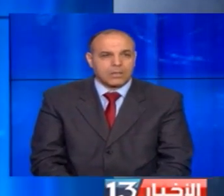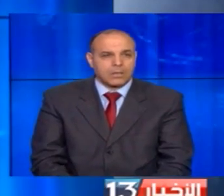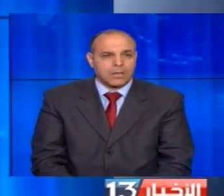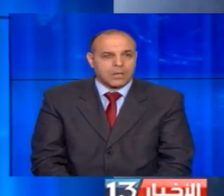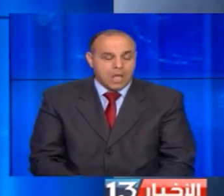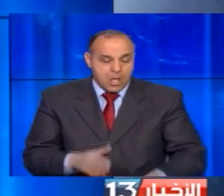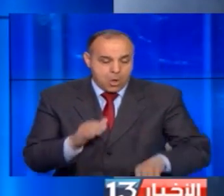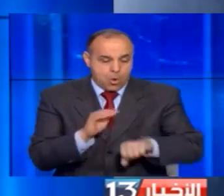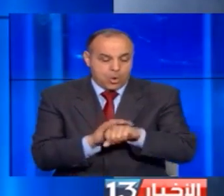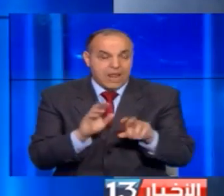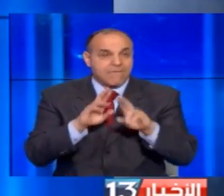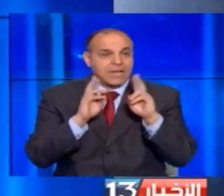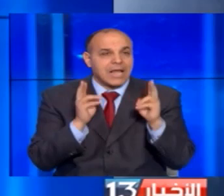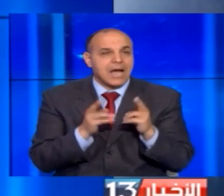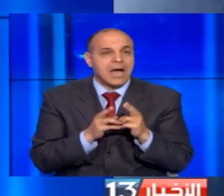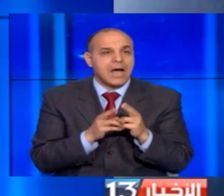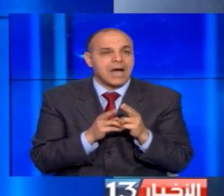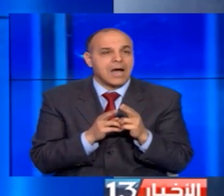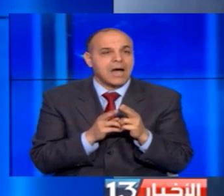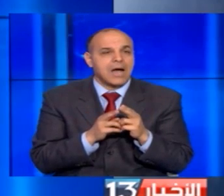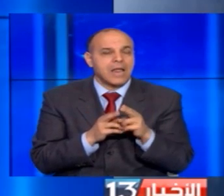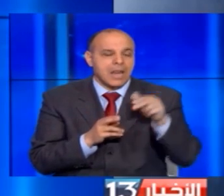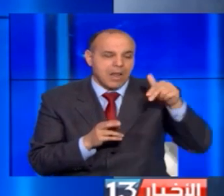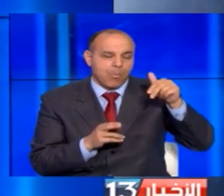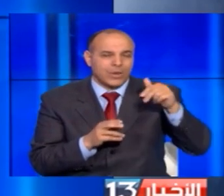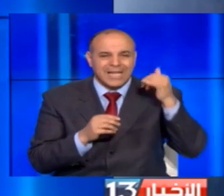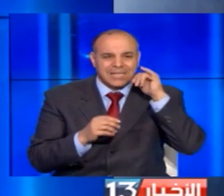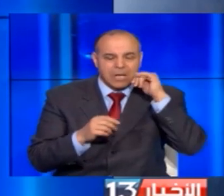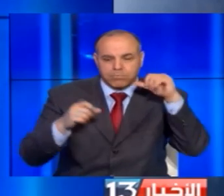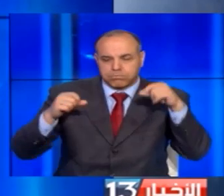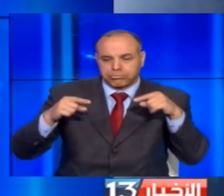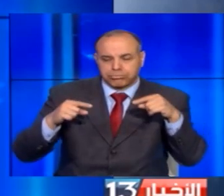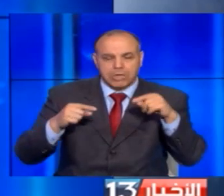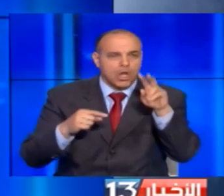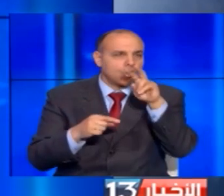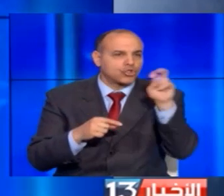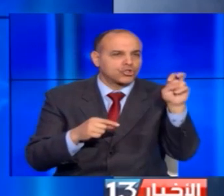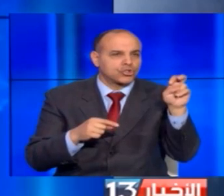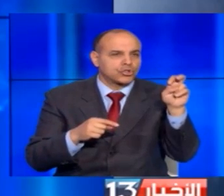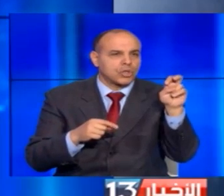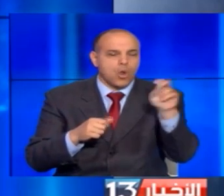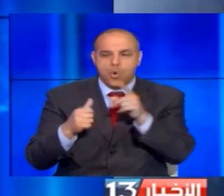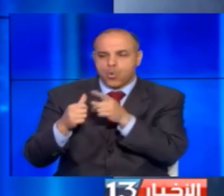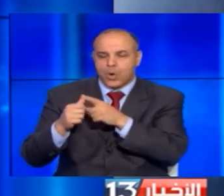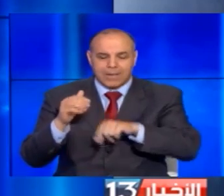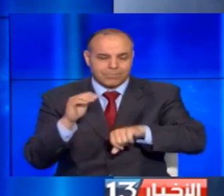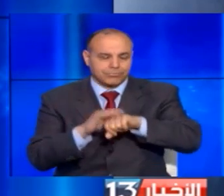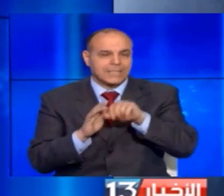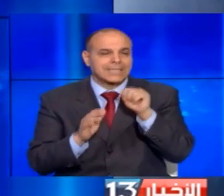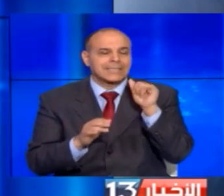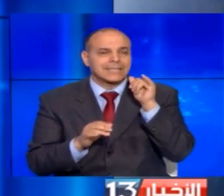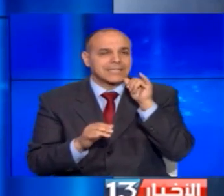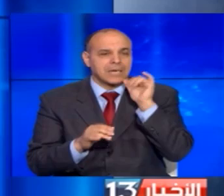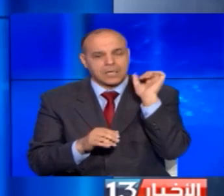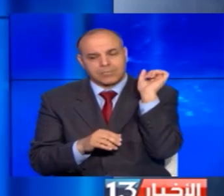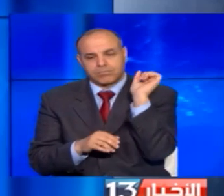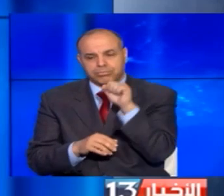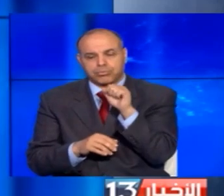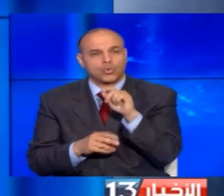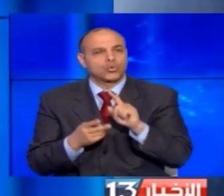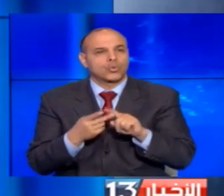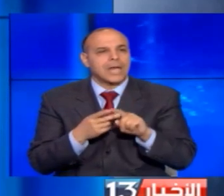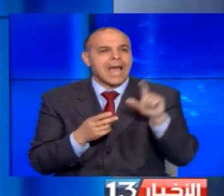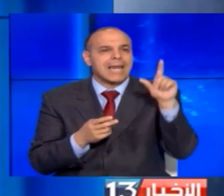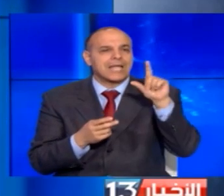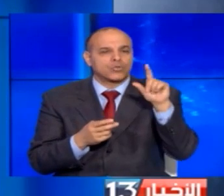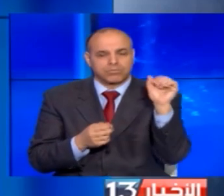وفي كرة القدم العالمية، حسم نابولي قمة مواجهات الجولة 20 من الدرجة الأولى الإيطالية بالفوز على ضيفه